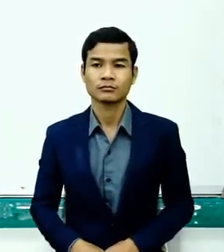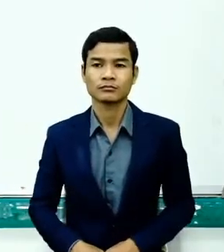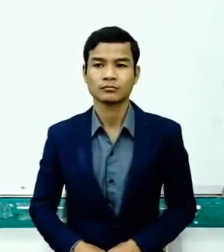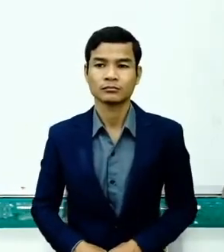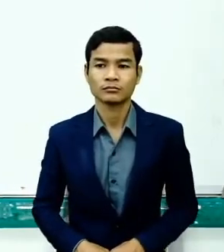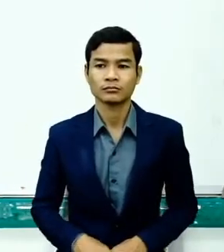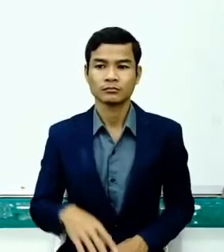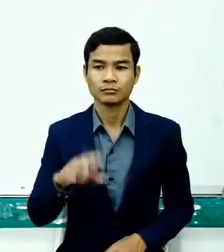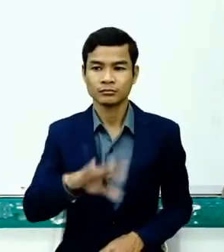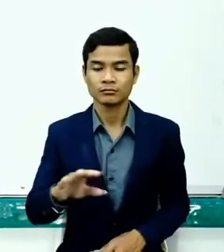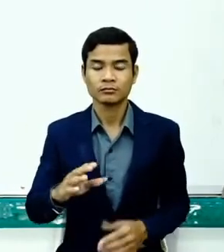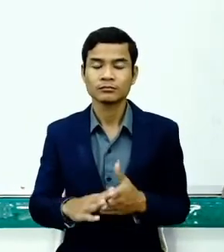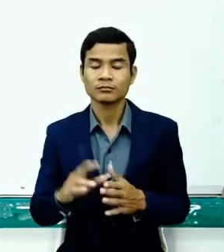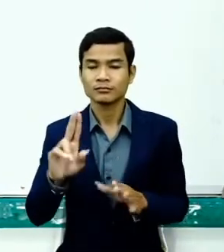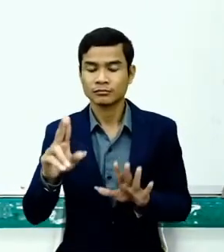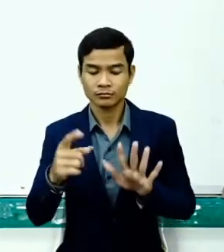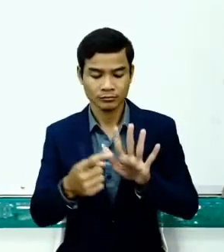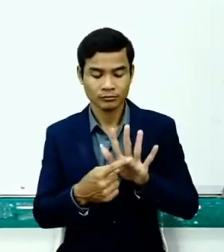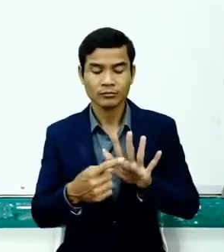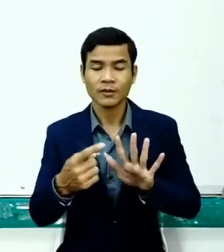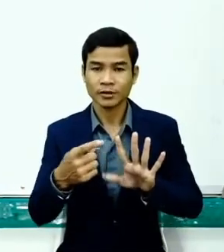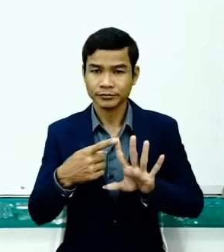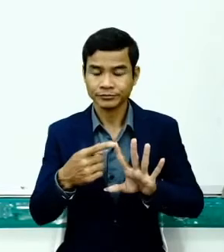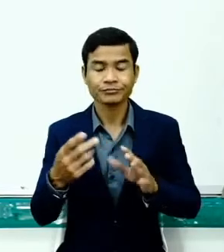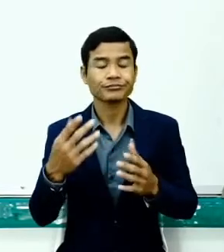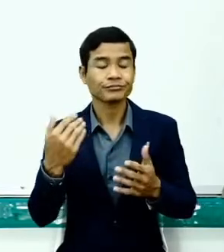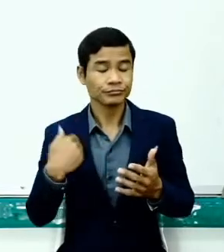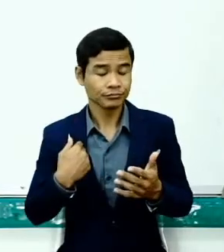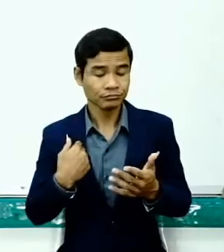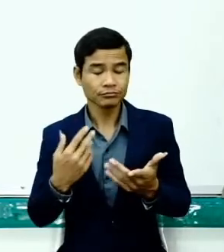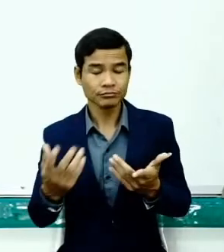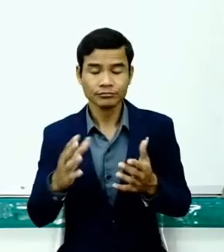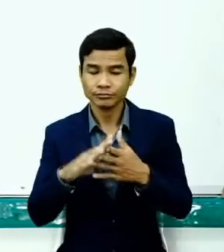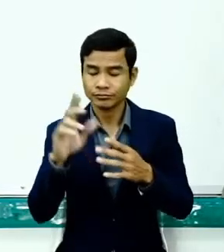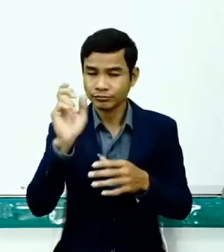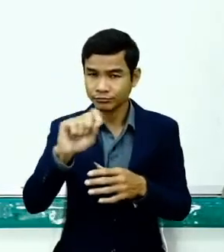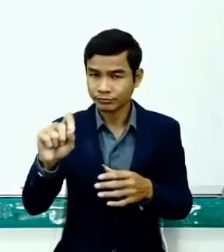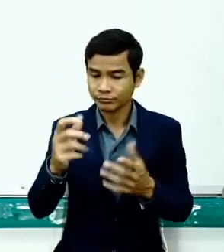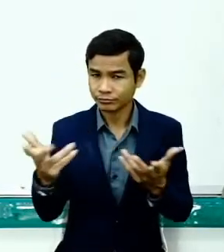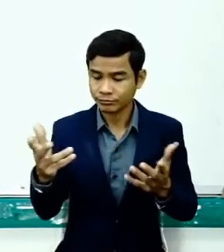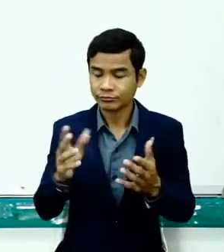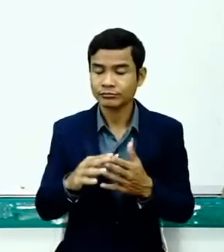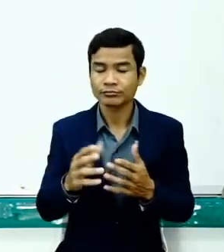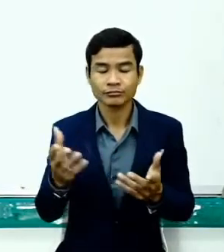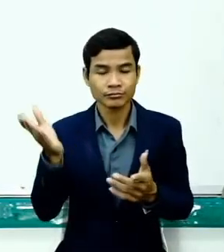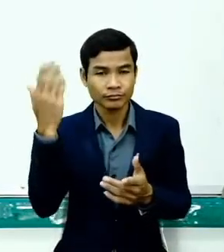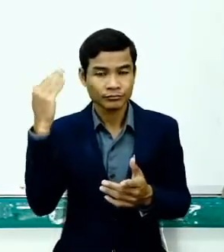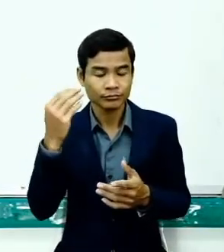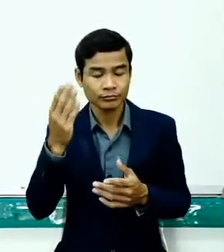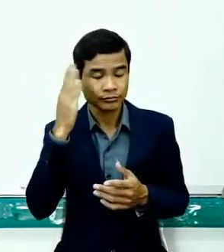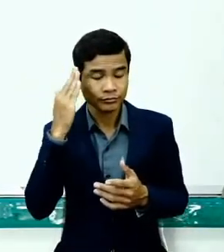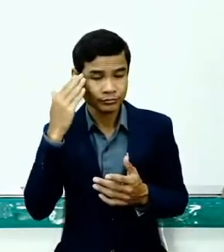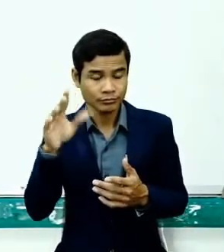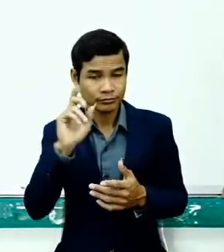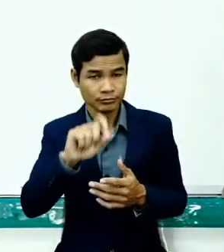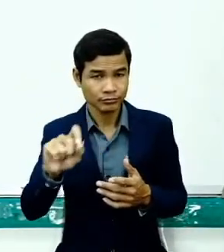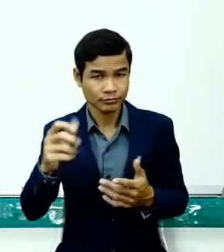ចាំមើលតើសោអ៊ីមានរូបរាងដូចម្ដេចណាតើយើងធ្លាប់ស្គាល់កាលពីថ្ងៃមុនដែរឬទេ